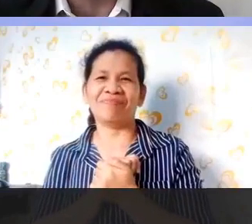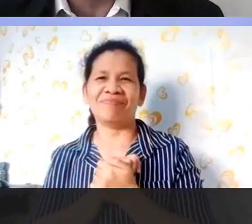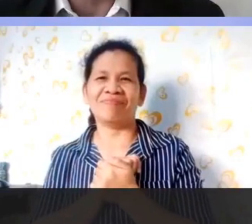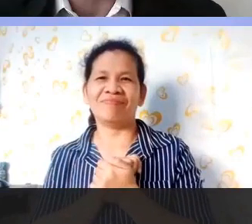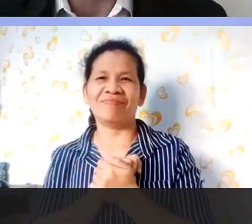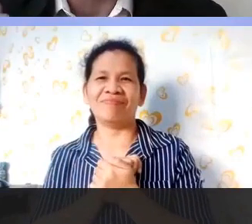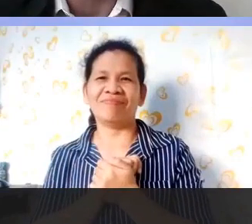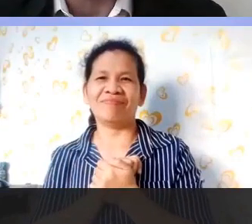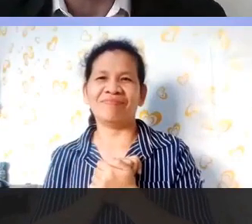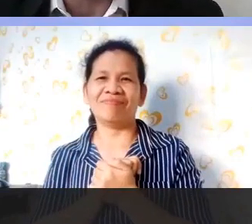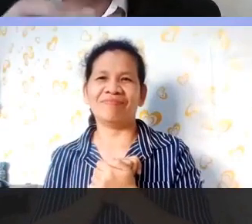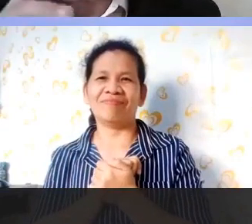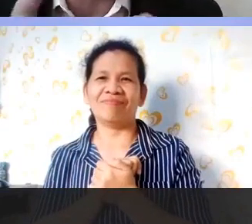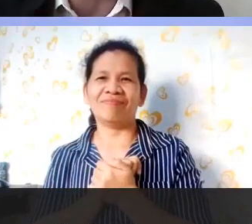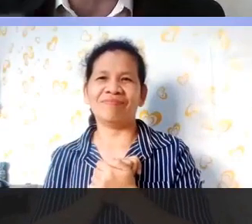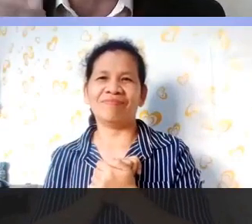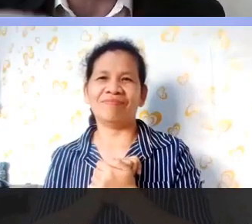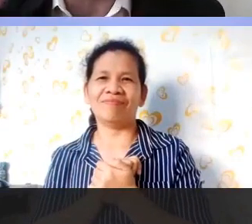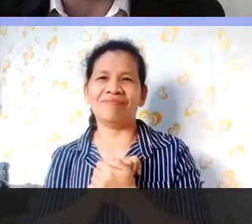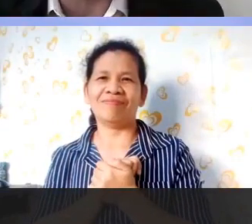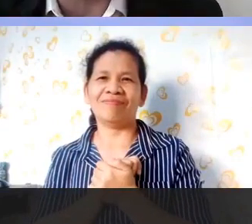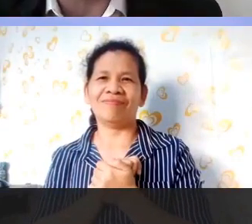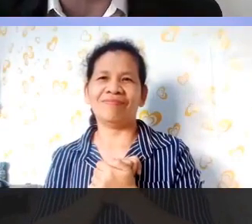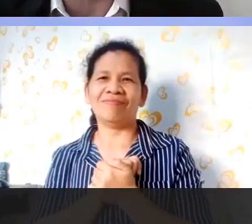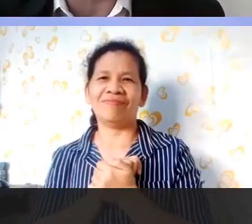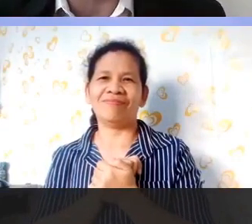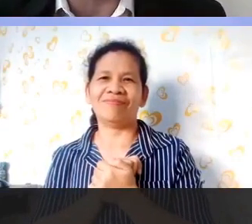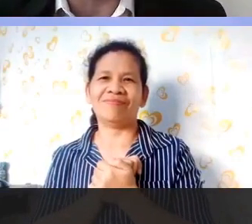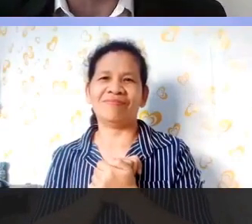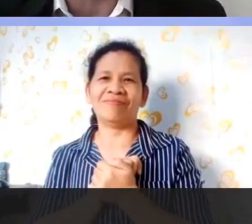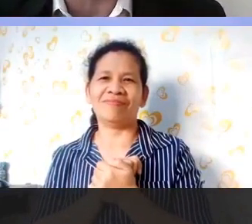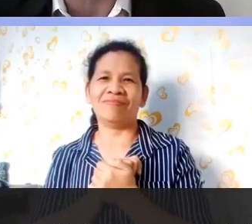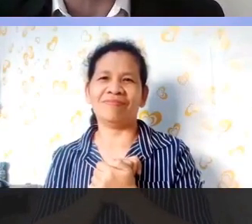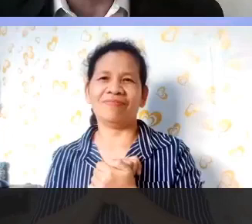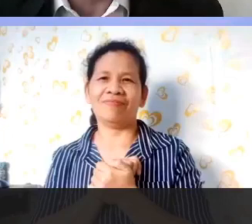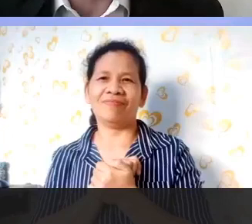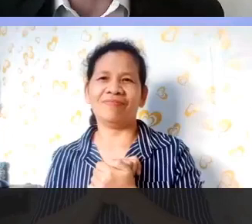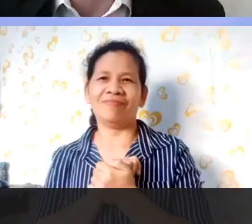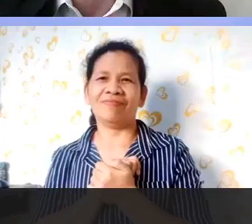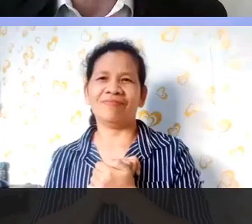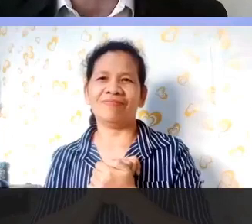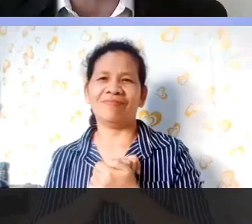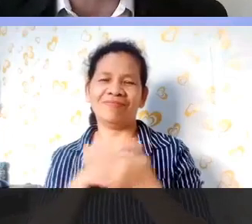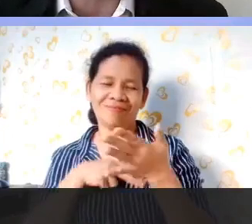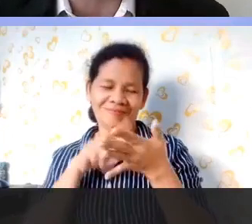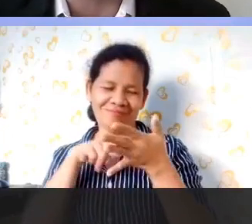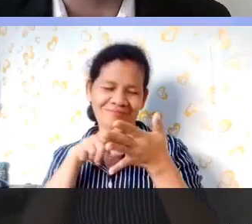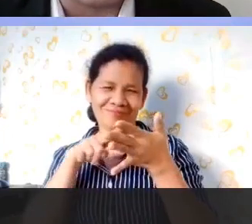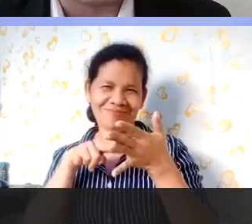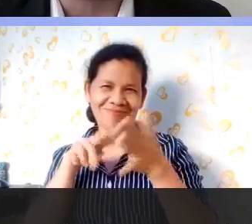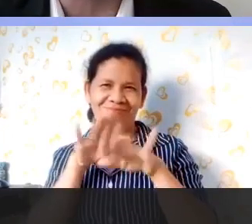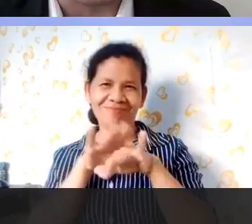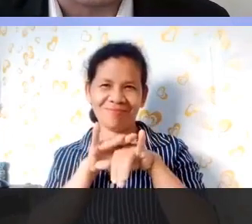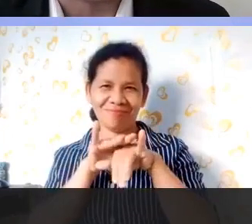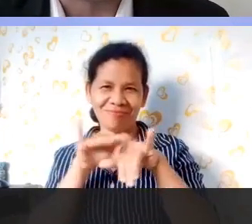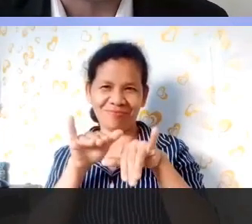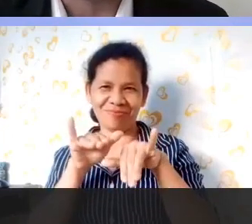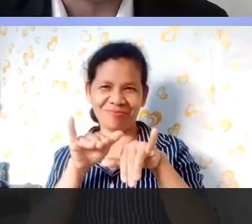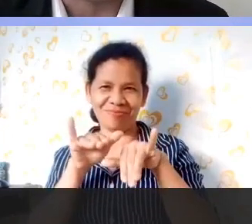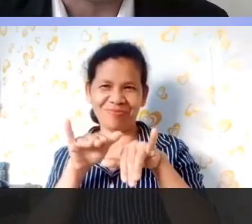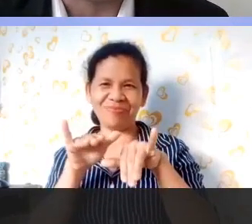Baez. Yung kanya pong yung sound, ano, binabasa ko yung kanyang reflection. It sounds like Seventh-day